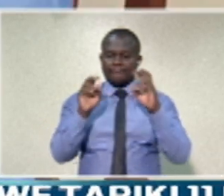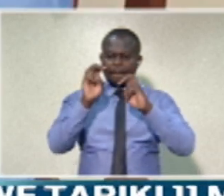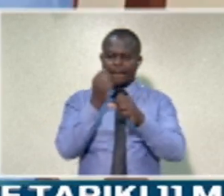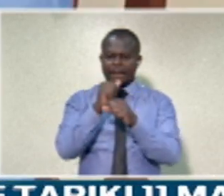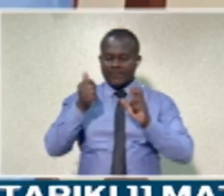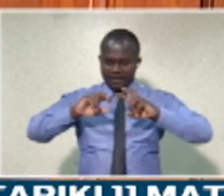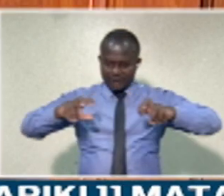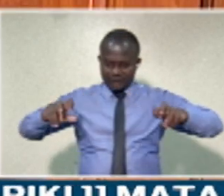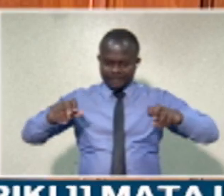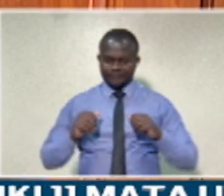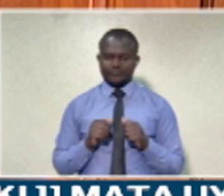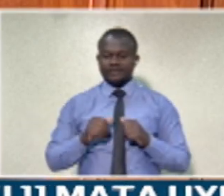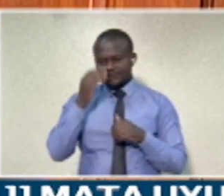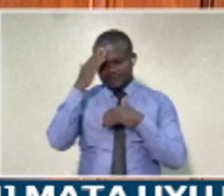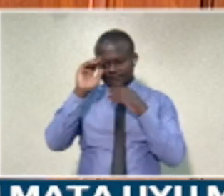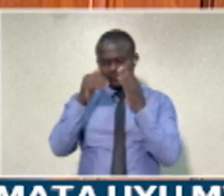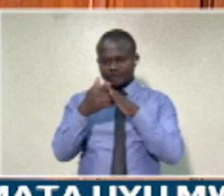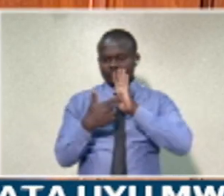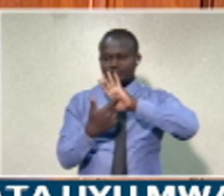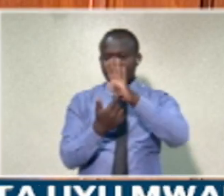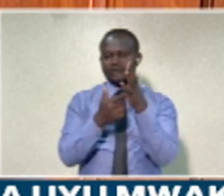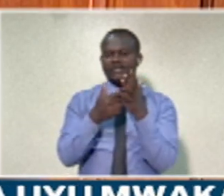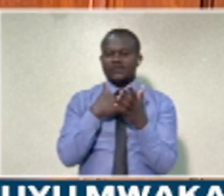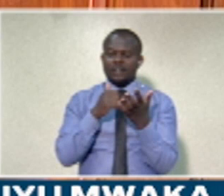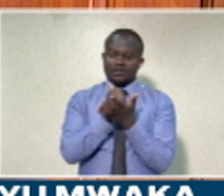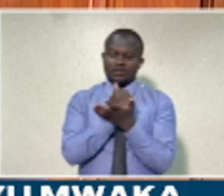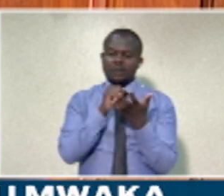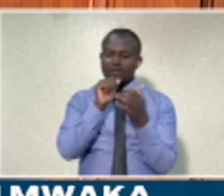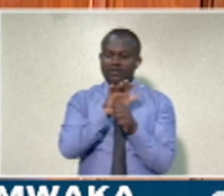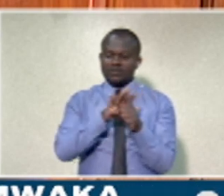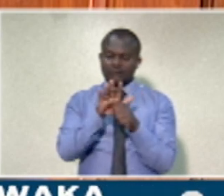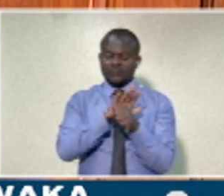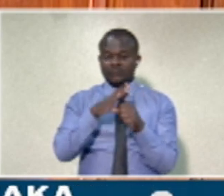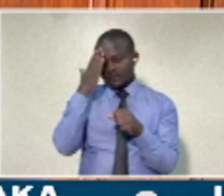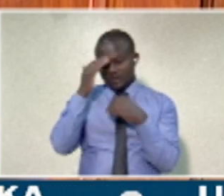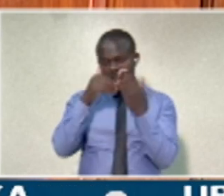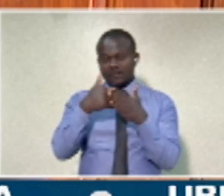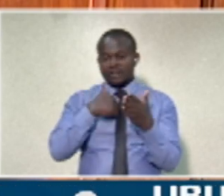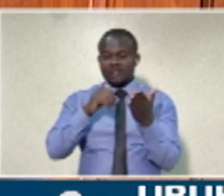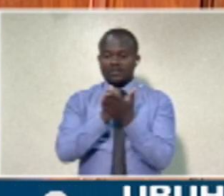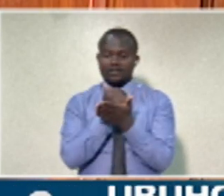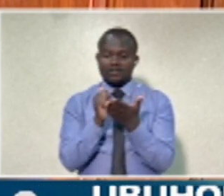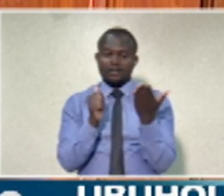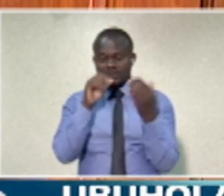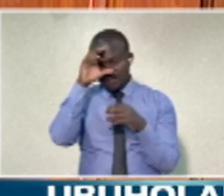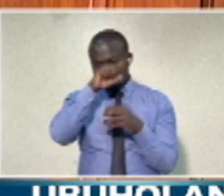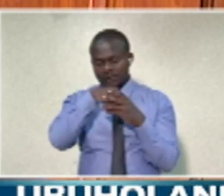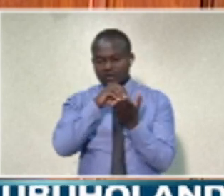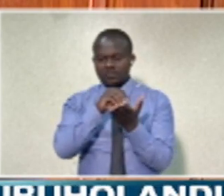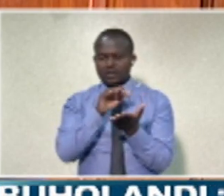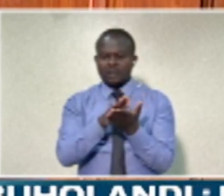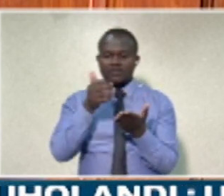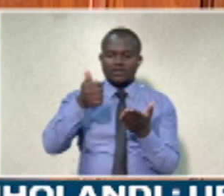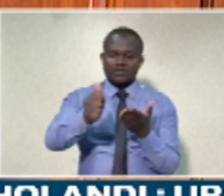hakorwa irindi genzura, kuko ibyagaragaye n'abafite nyine ibyangombwa bituzuye. Uziko afite icyangombwa kibura muri dosiye